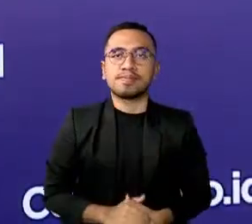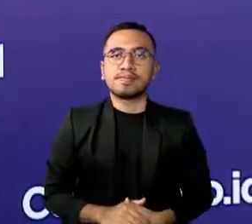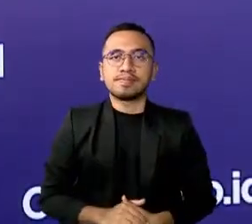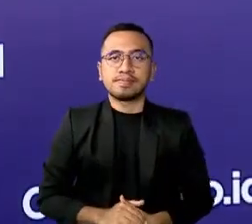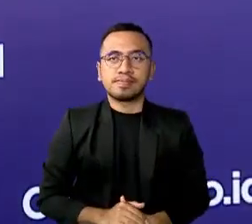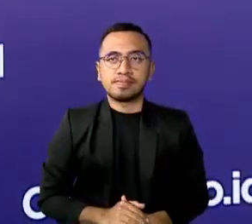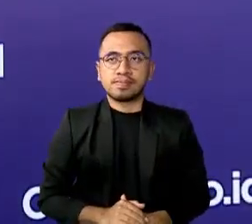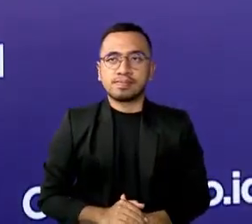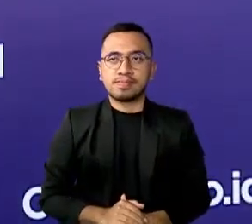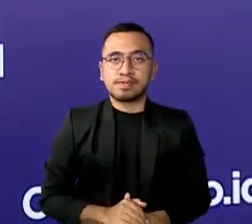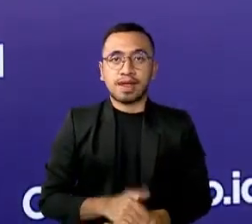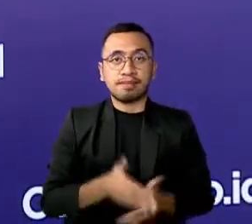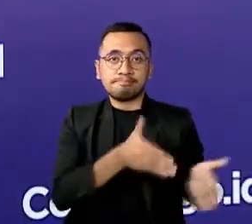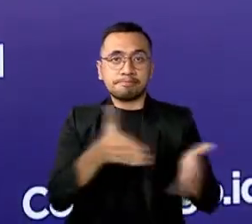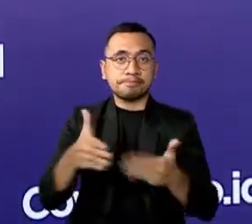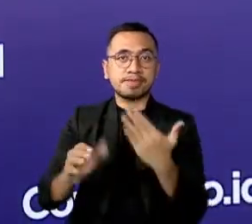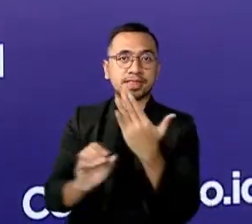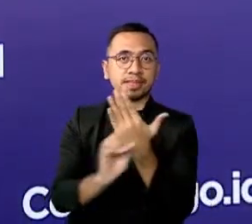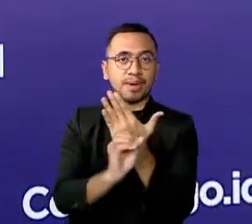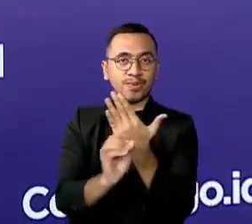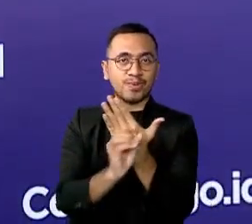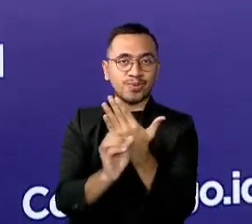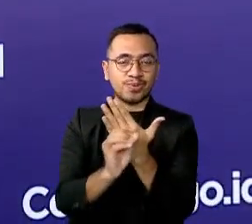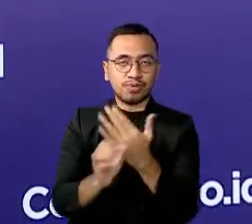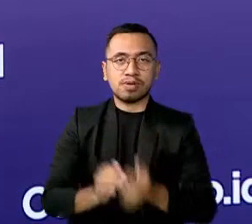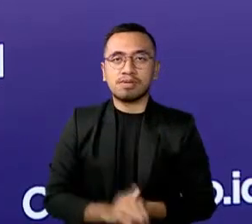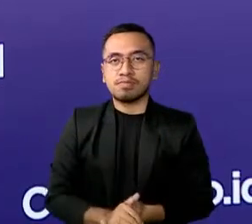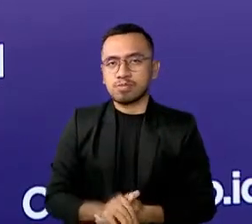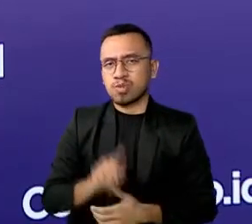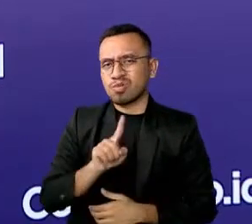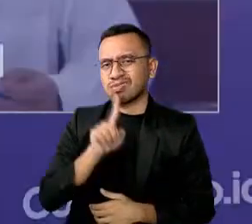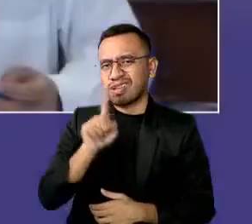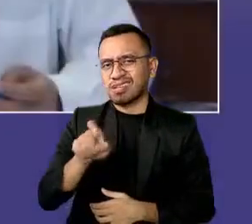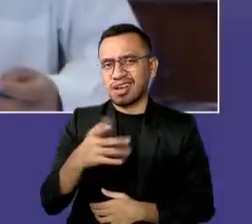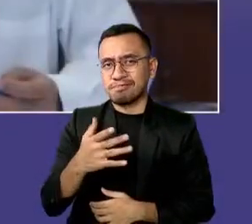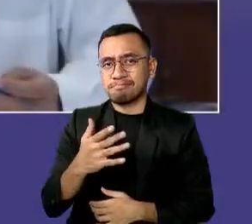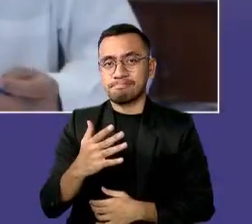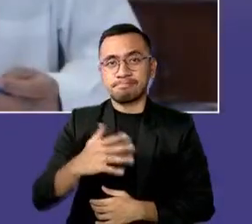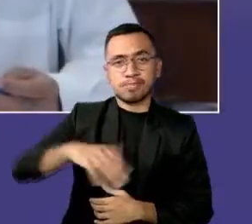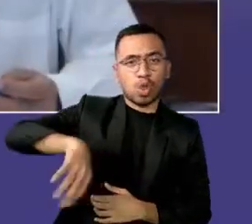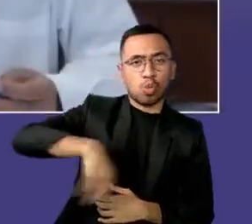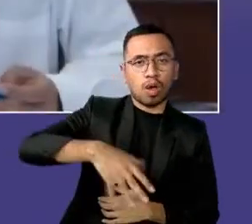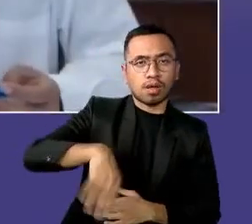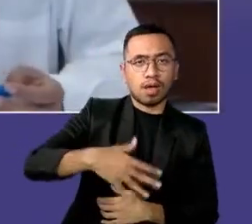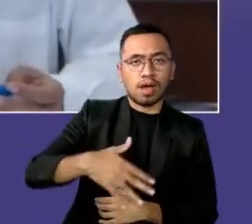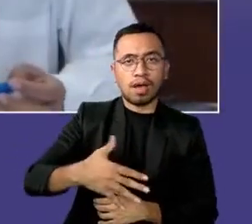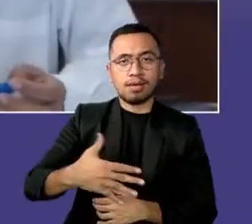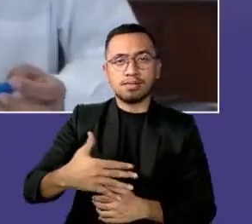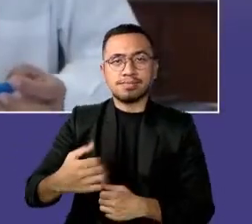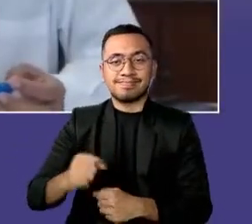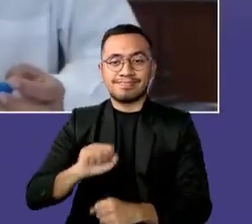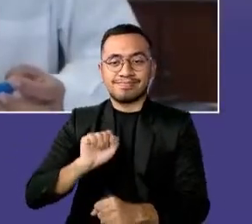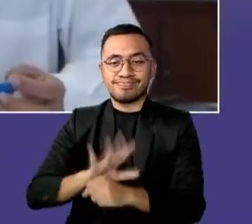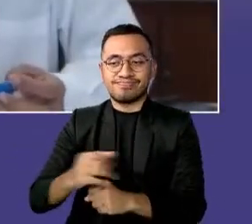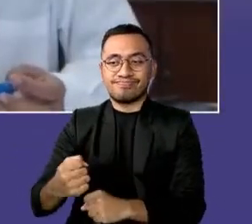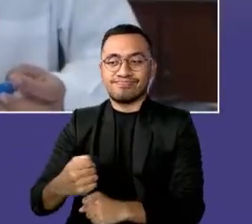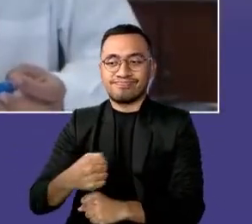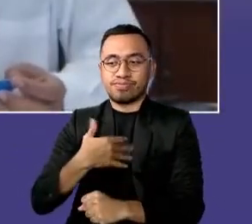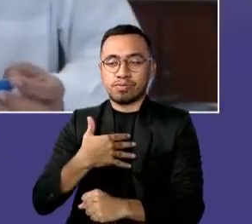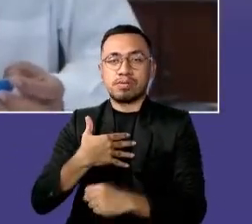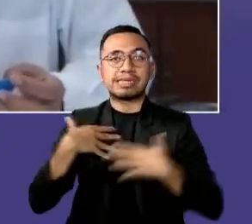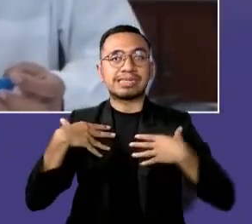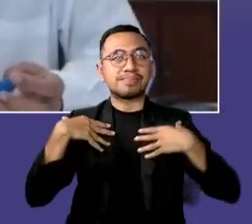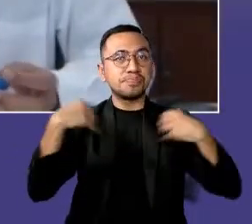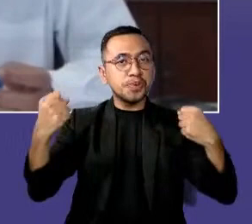holtikultura memastikan keluarga-keluarga di Temanggung ini segera bebas coffee 19 dan bagaimana untuk memastikan gerakan Jateng di rumah